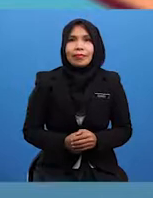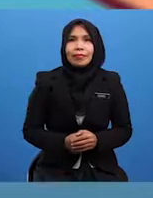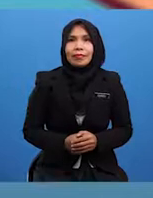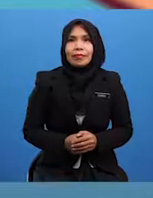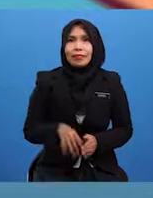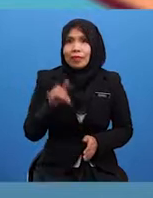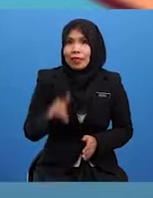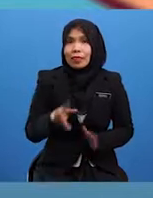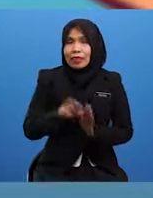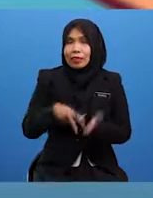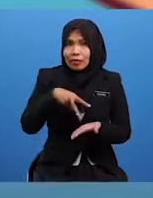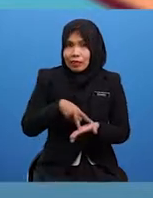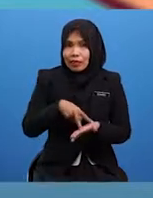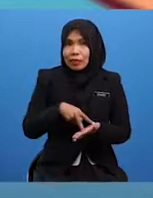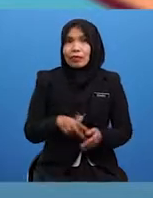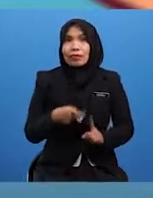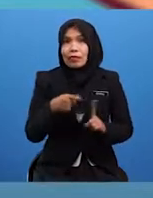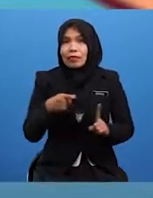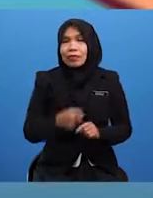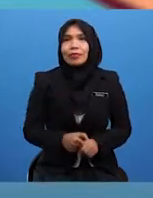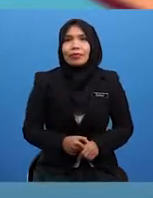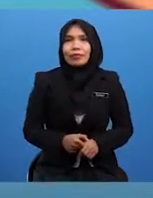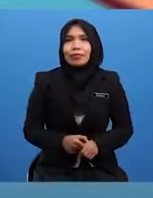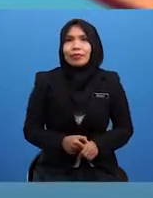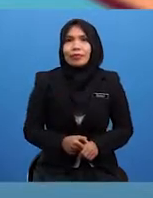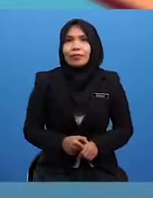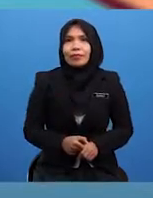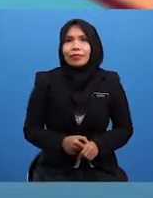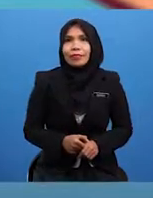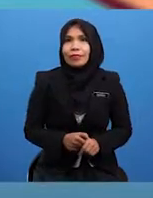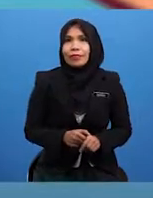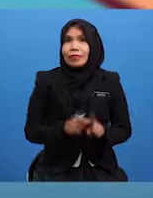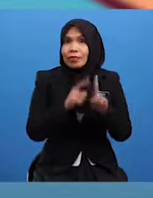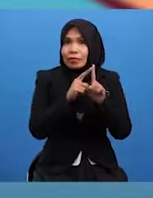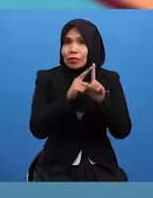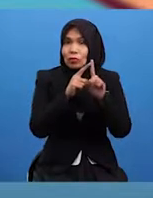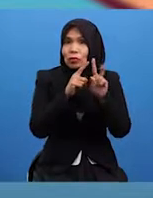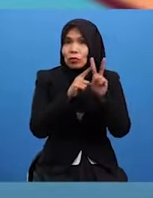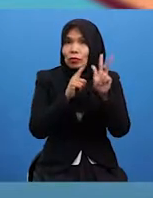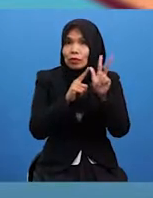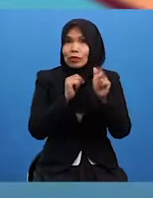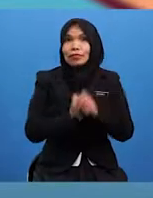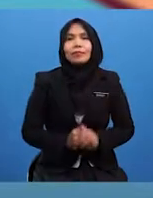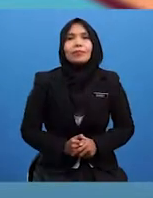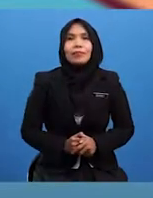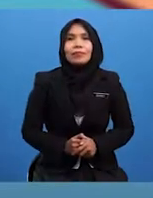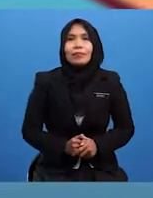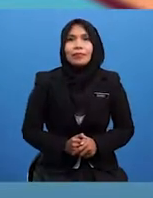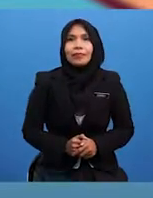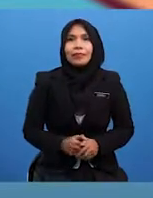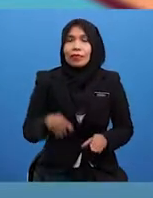sel kering, 5 mentol dan 2 suis. Lakarkan dalam buku sains kamu